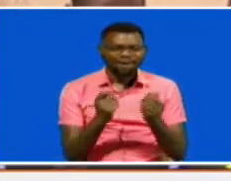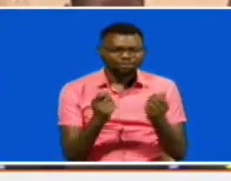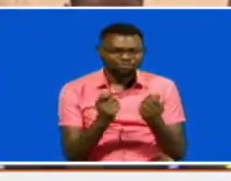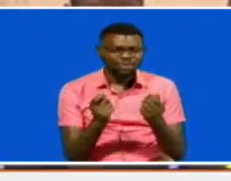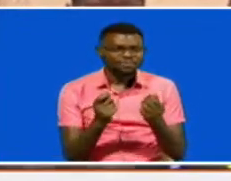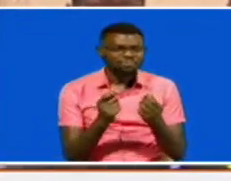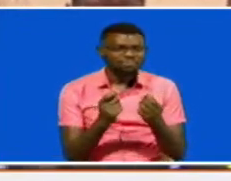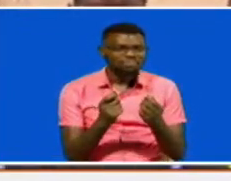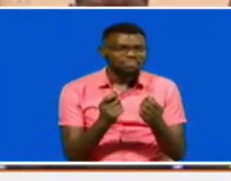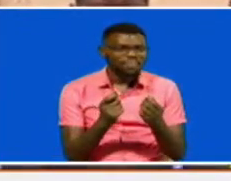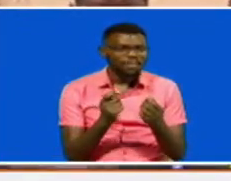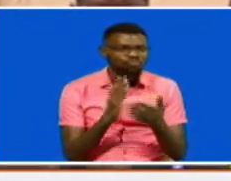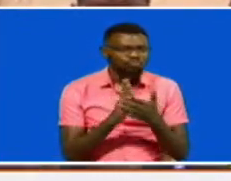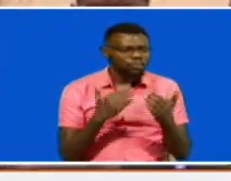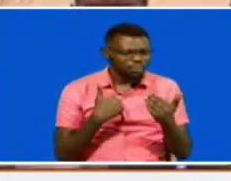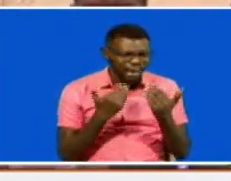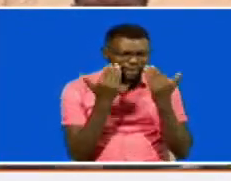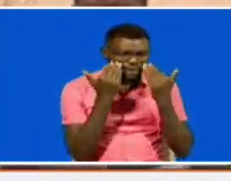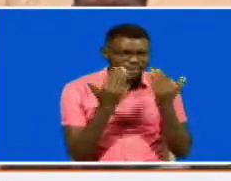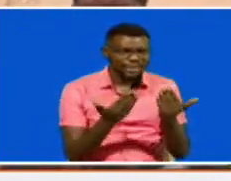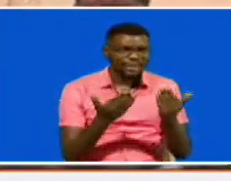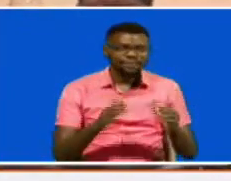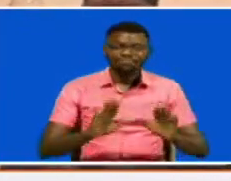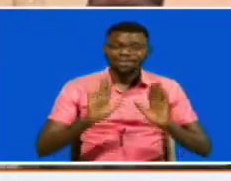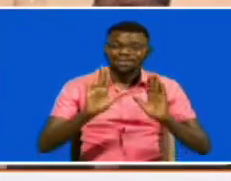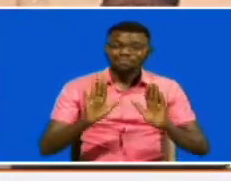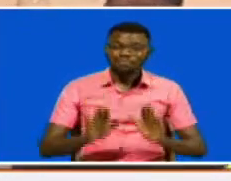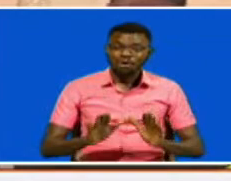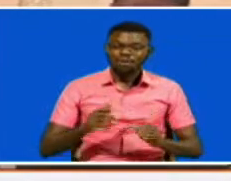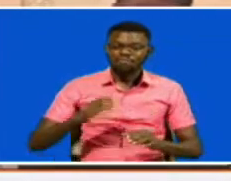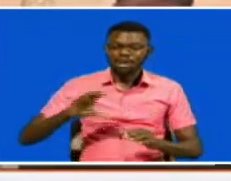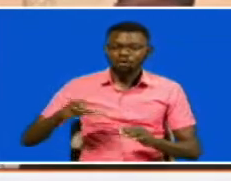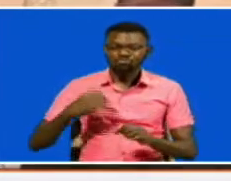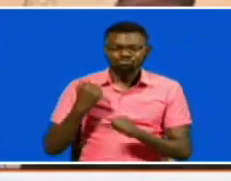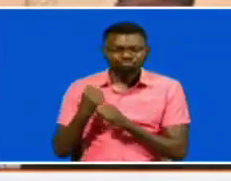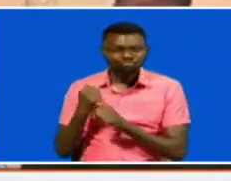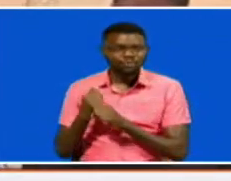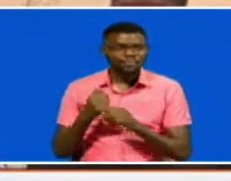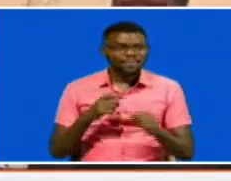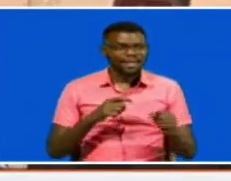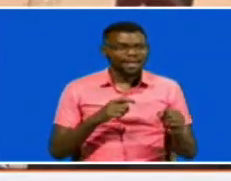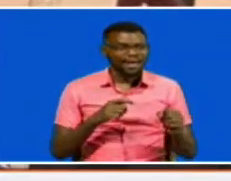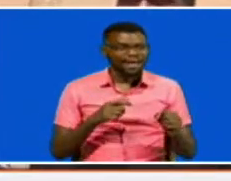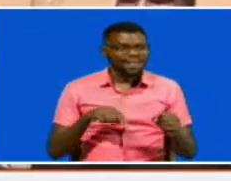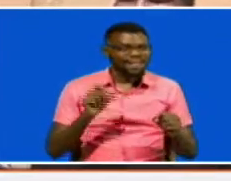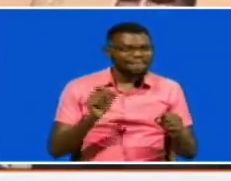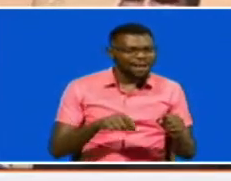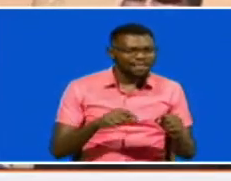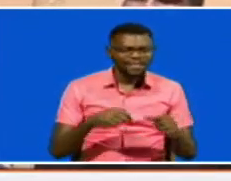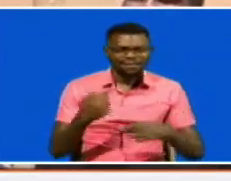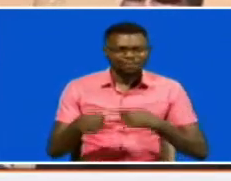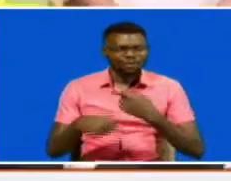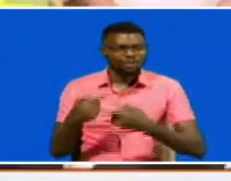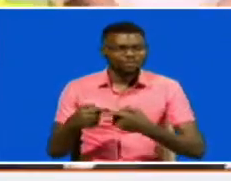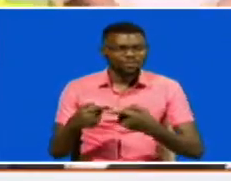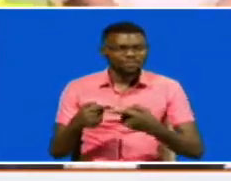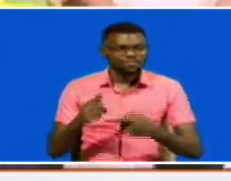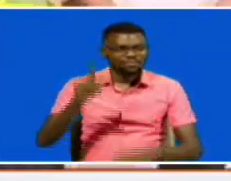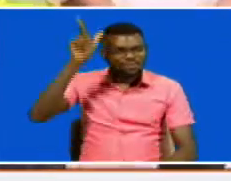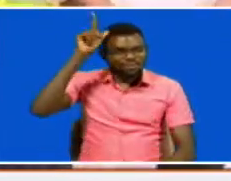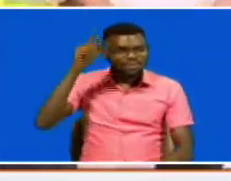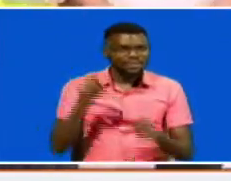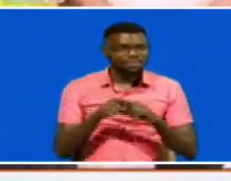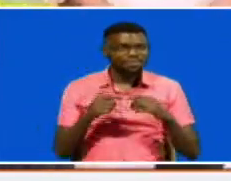kwamba umuhimu gani wa sisi kama county kuregesha hasa mzao wa korosho tena mashinani. Well, we